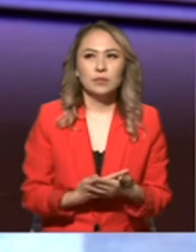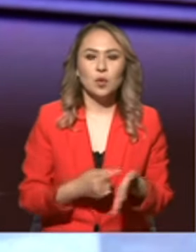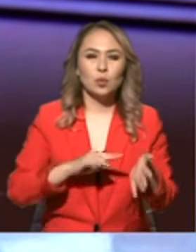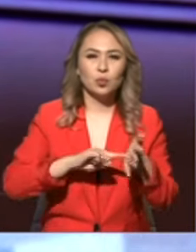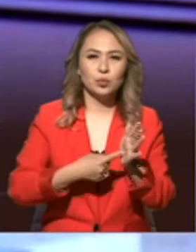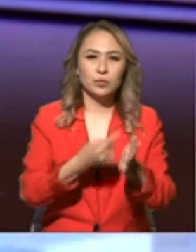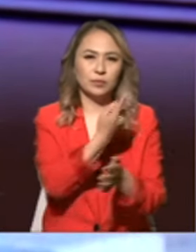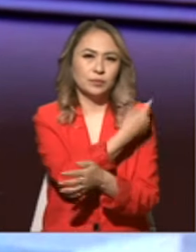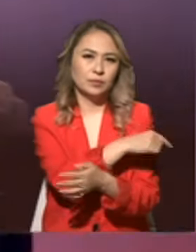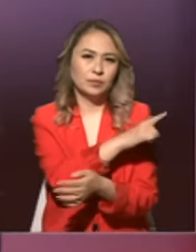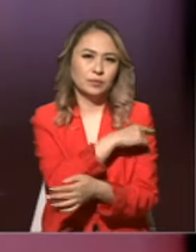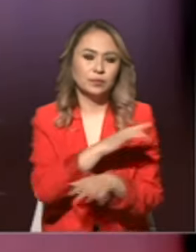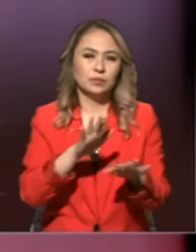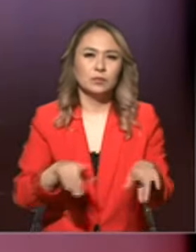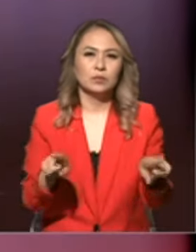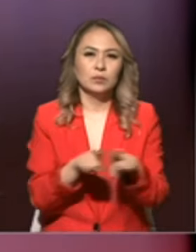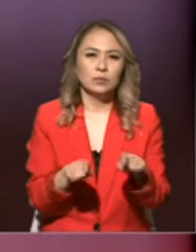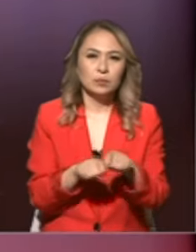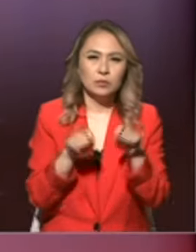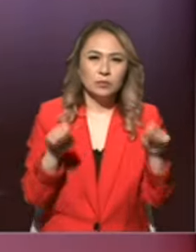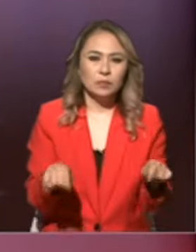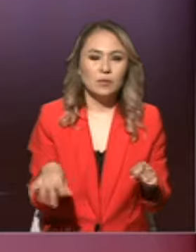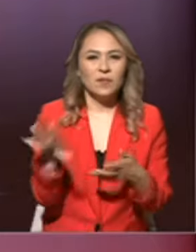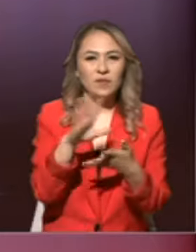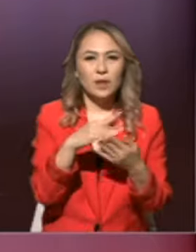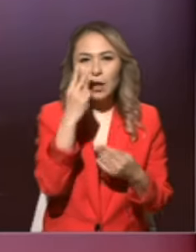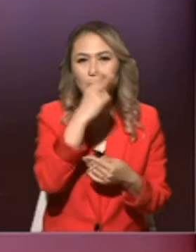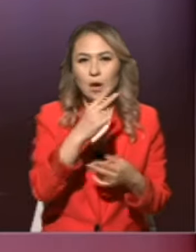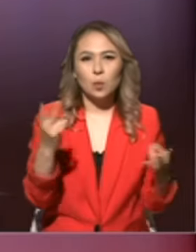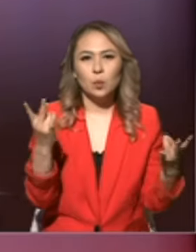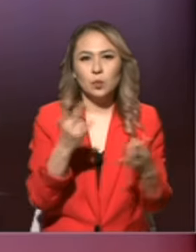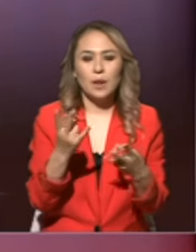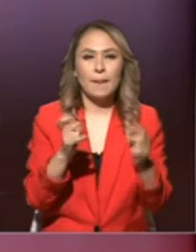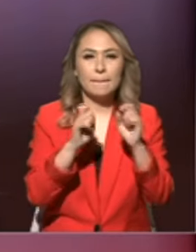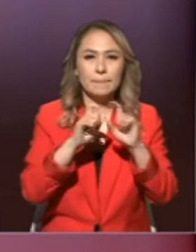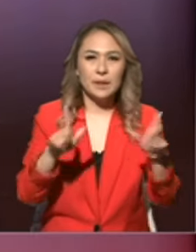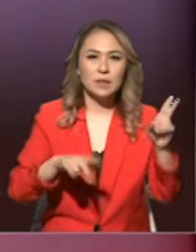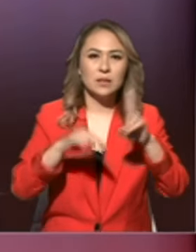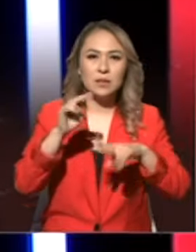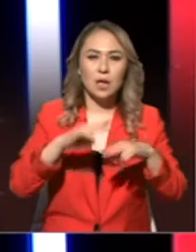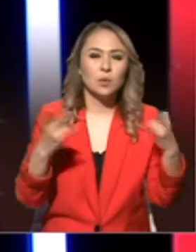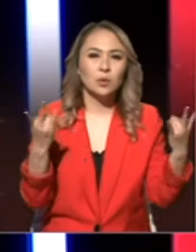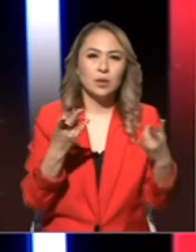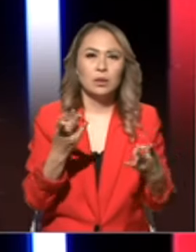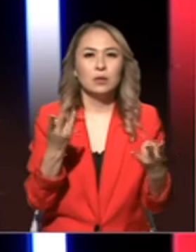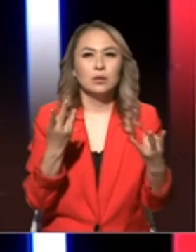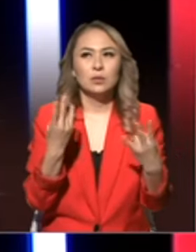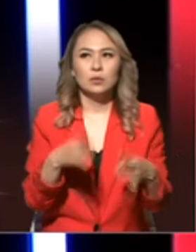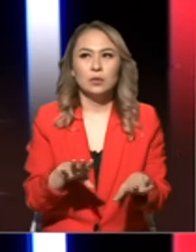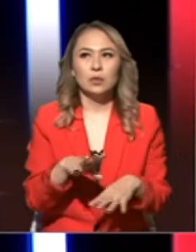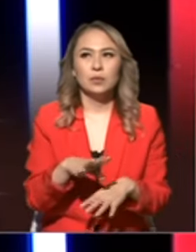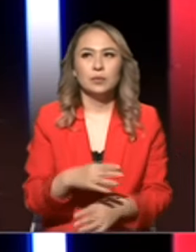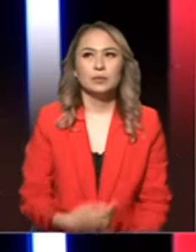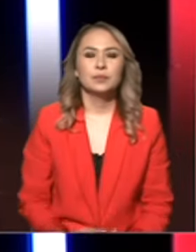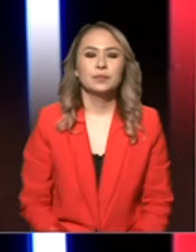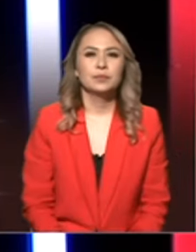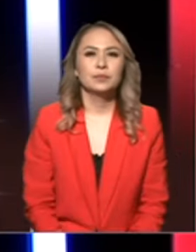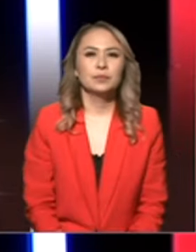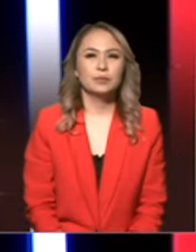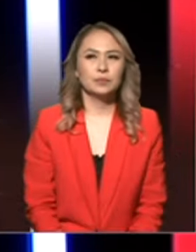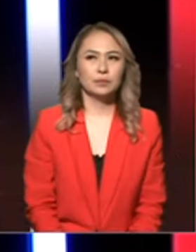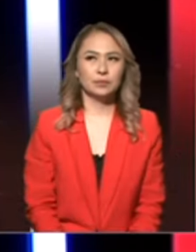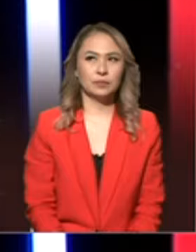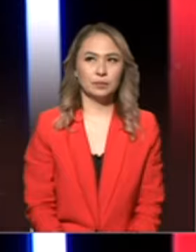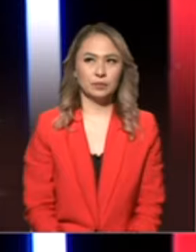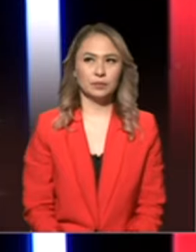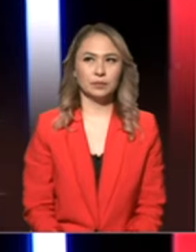пункттер, медициналық пункттер болуы мүмкін. Соның бәрін қарау керек. Мектеп салыну керек па деген тағы бір өте маңызды сұрақ бар. Бұрахан байланыста ма? Қосыңыздаршы. Иә,